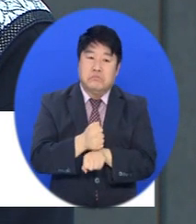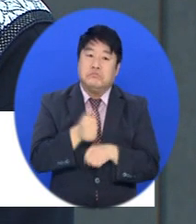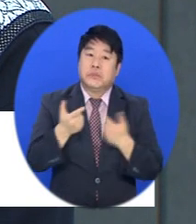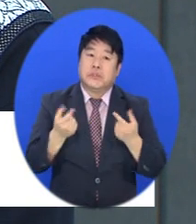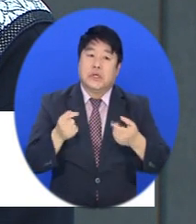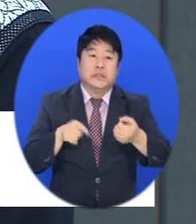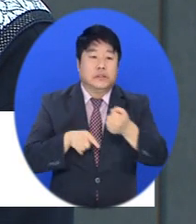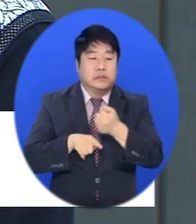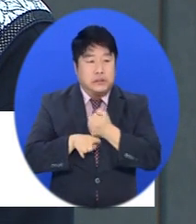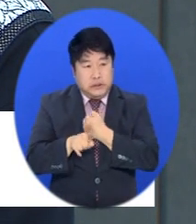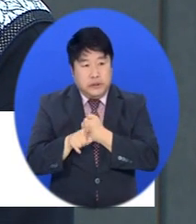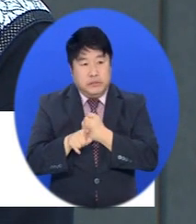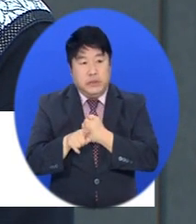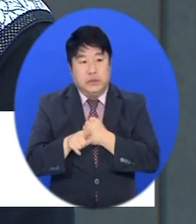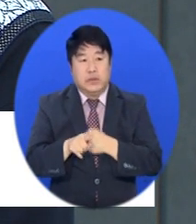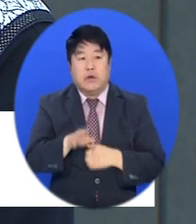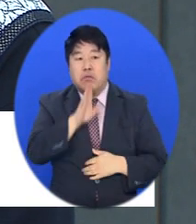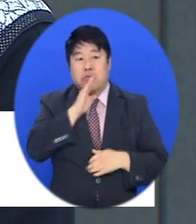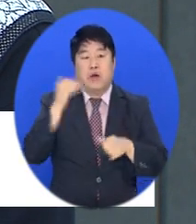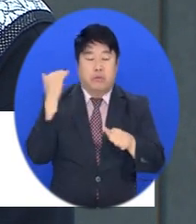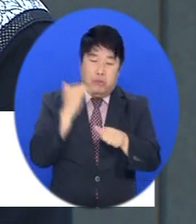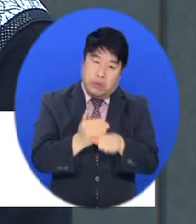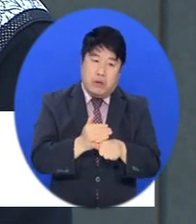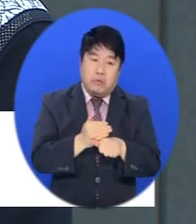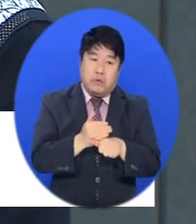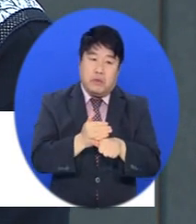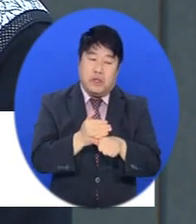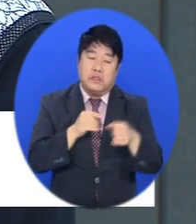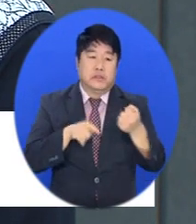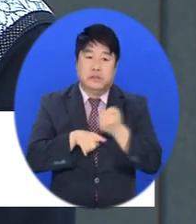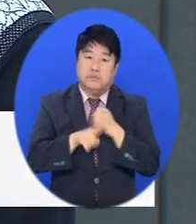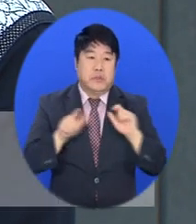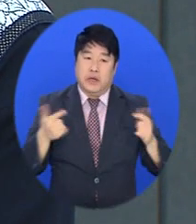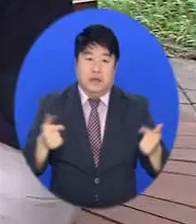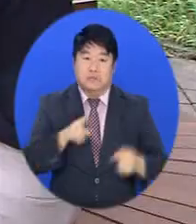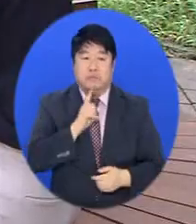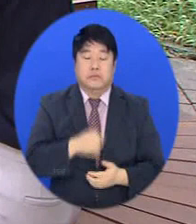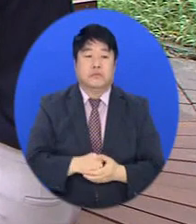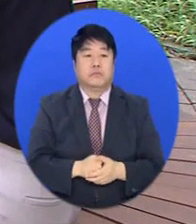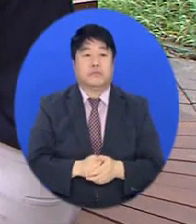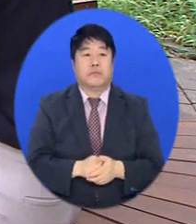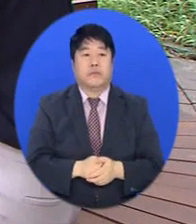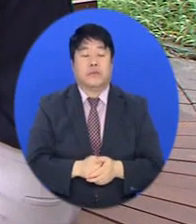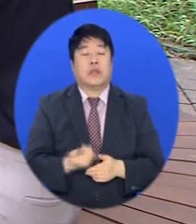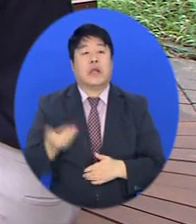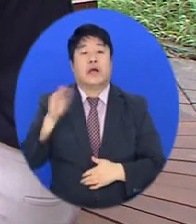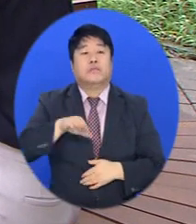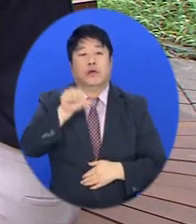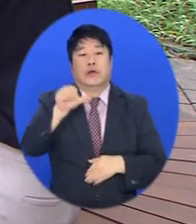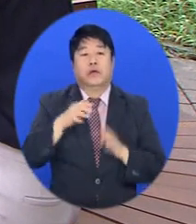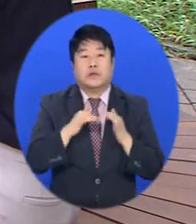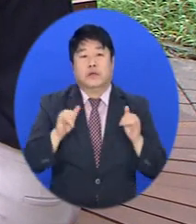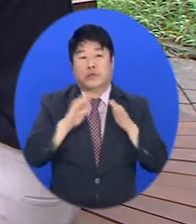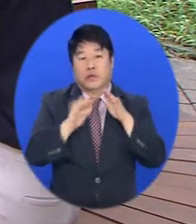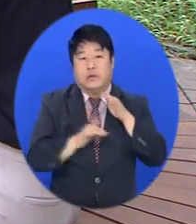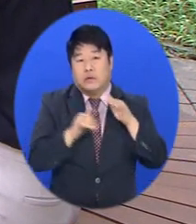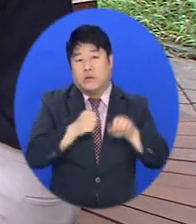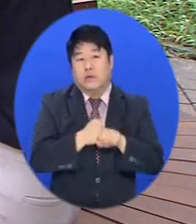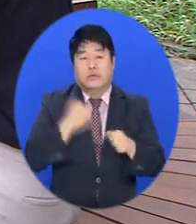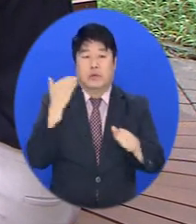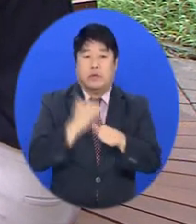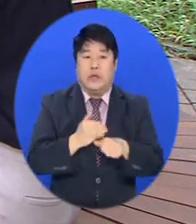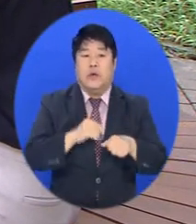따라서 그렇게 하자는 이제 그런 의미였지 뭐 바로 해고한다는 그런 하지만 A씨와 가족들은